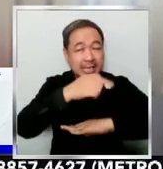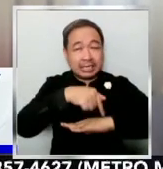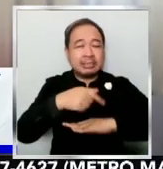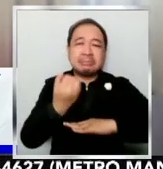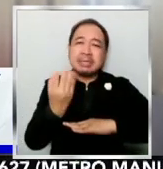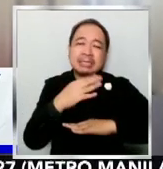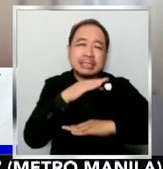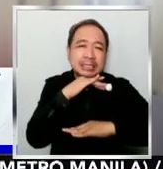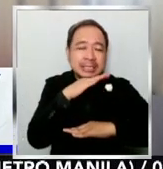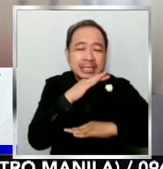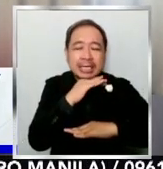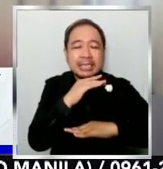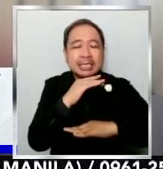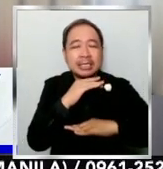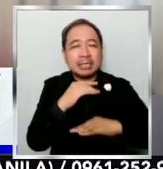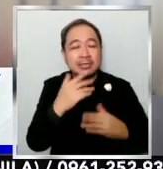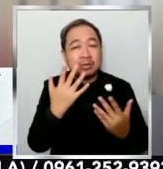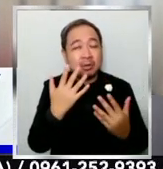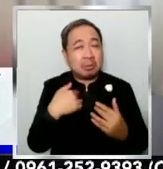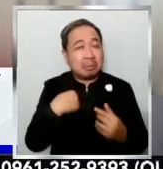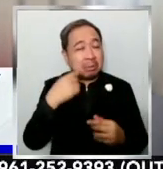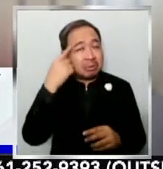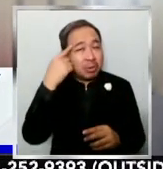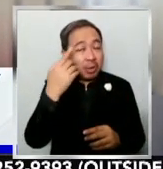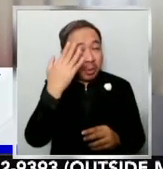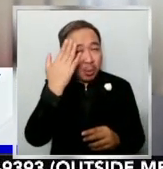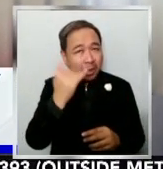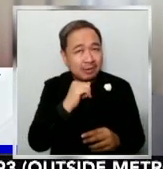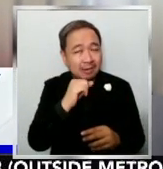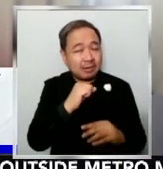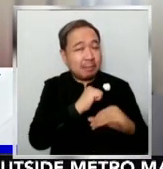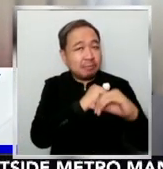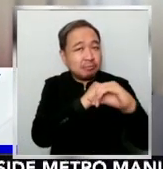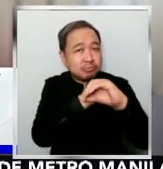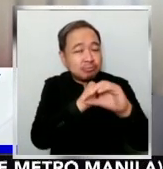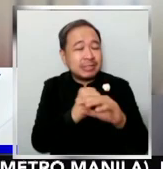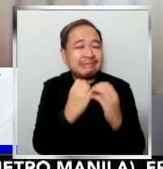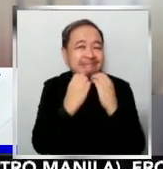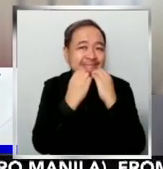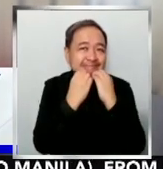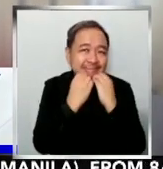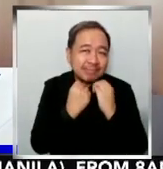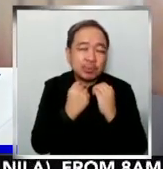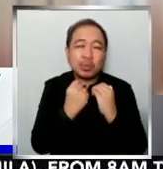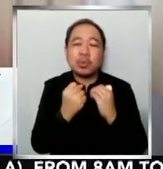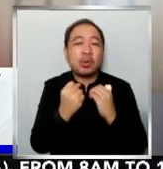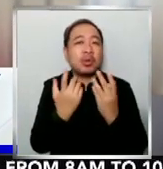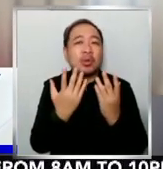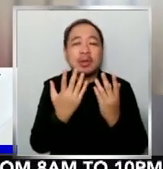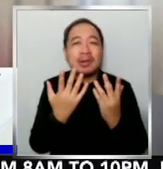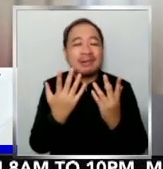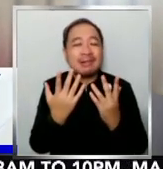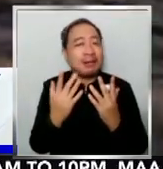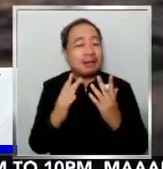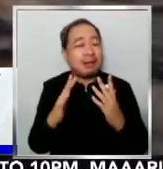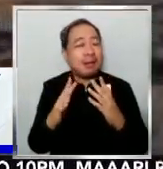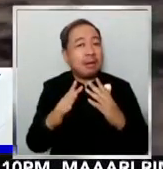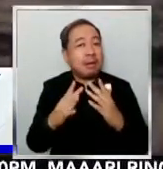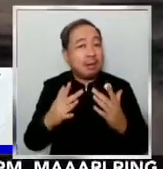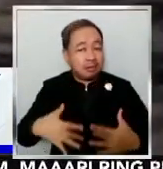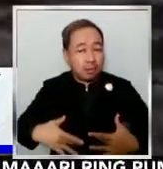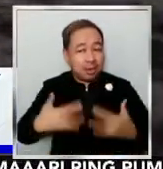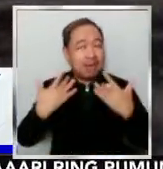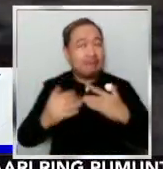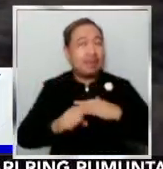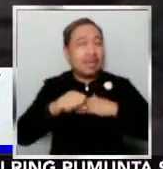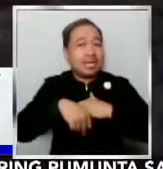na, why not promote marine conservation through open water swimming, yung awareness ba?